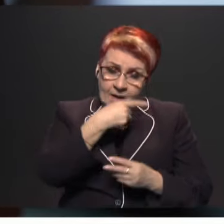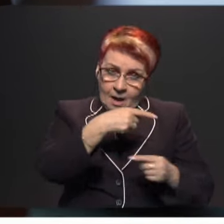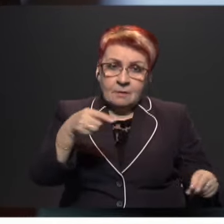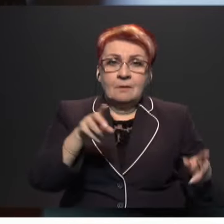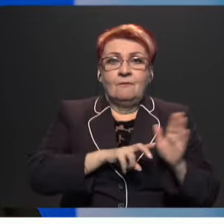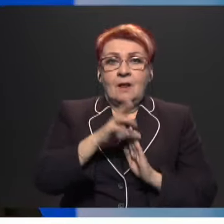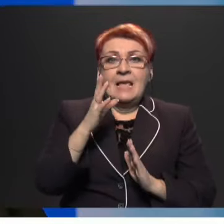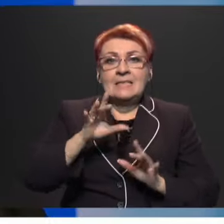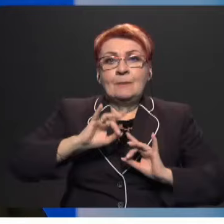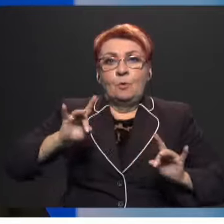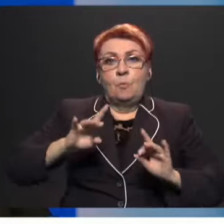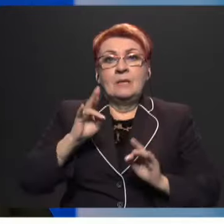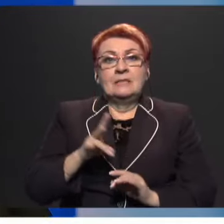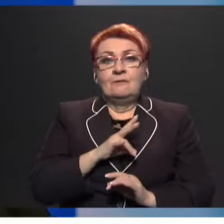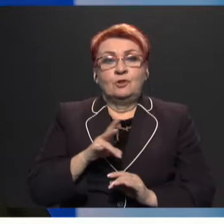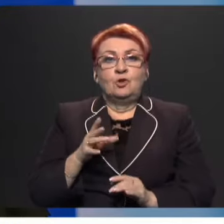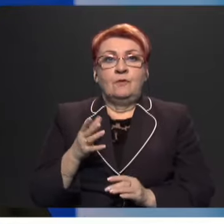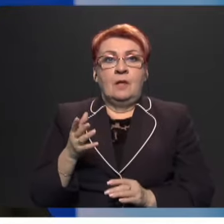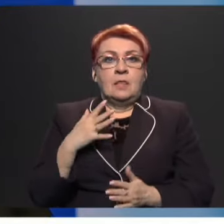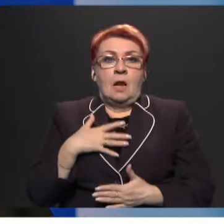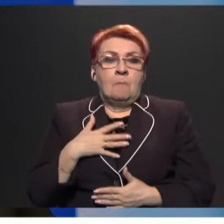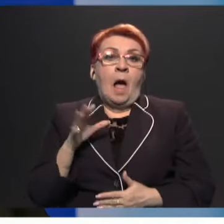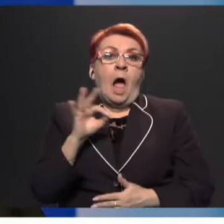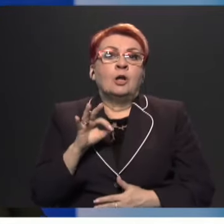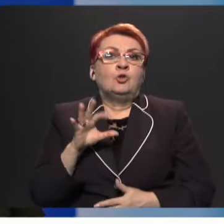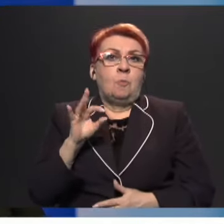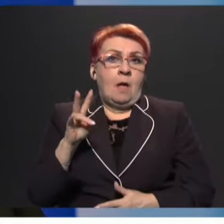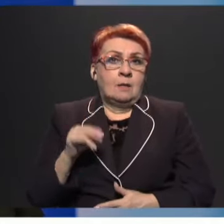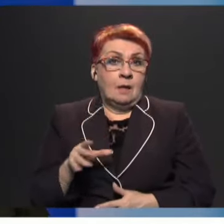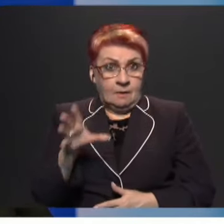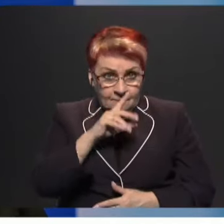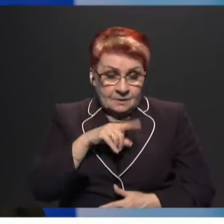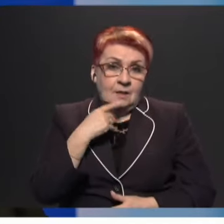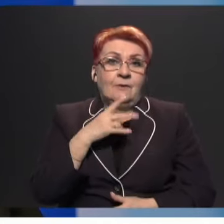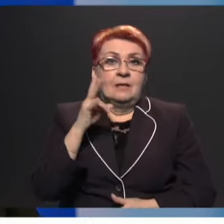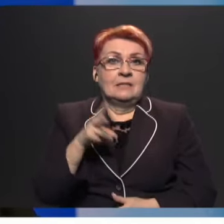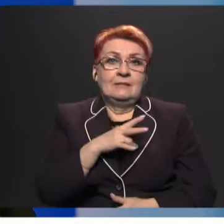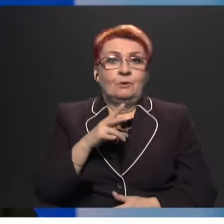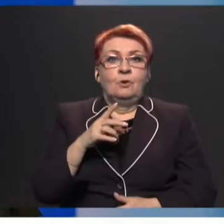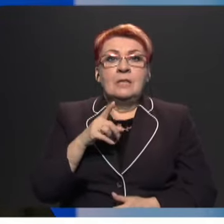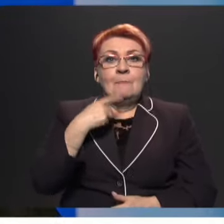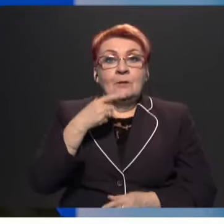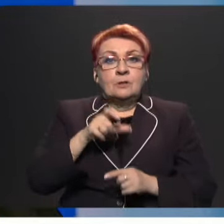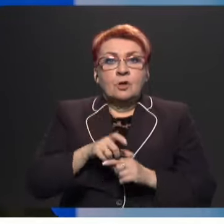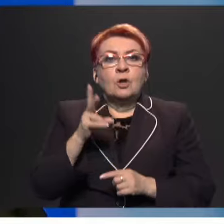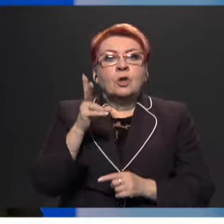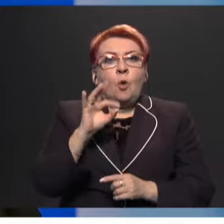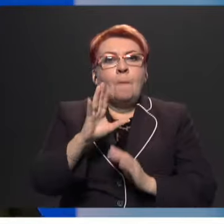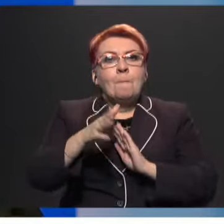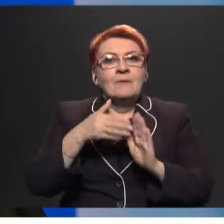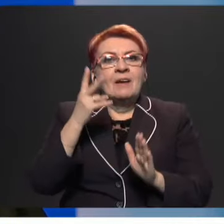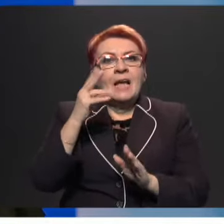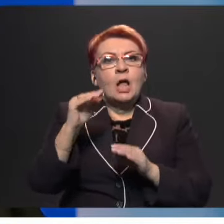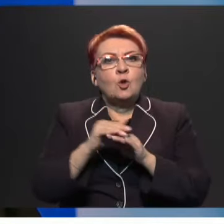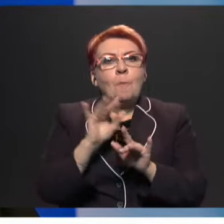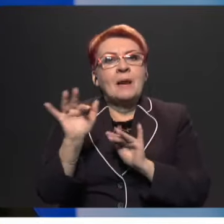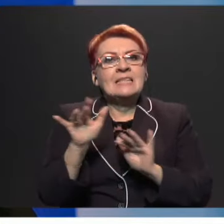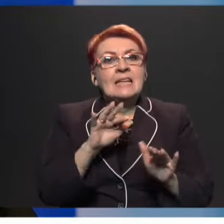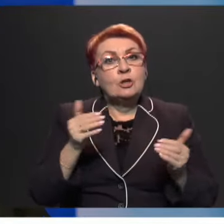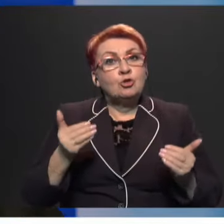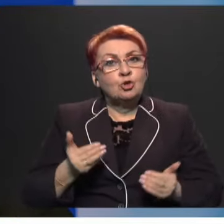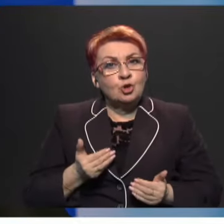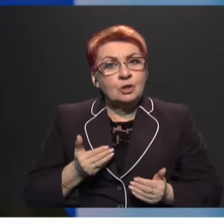если проповедь священника не о любви, то, собственно, о чем она? Даже если священник не произносит это слово, но призывает к добродетельной жизни,